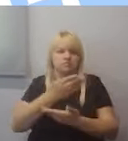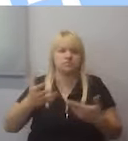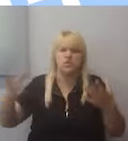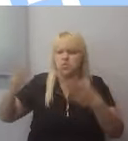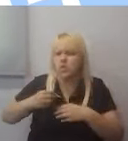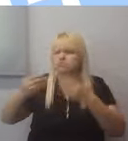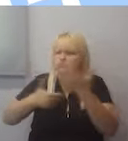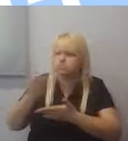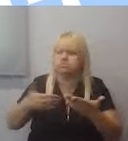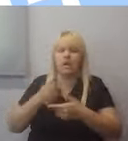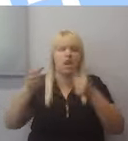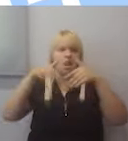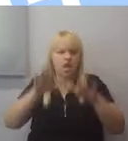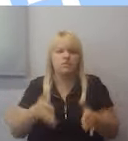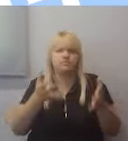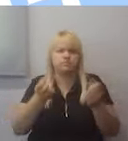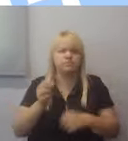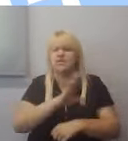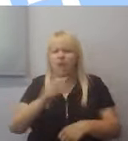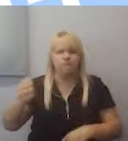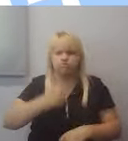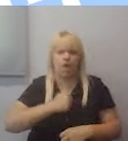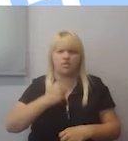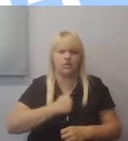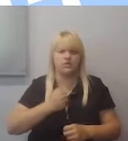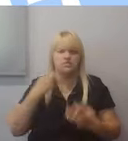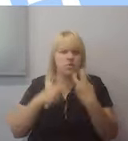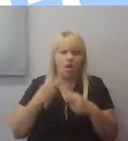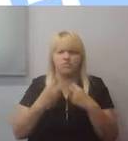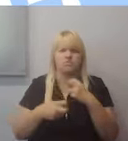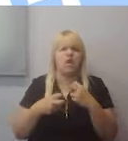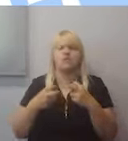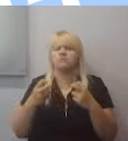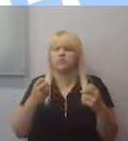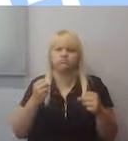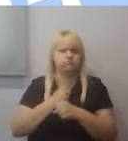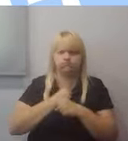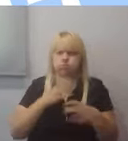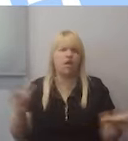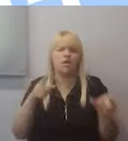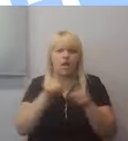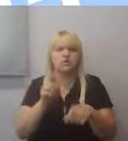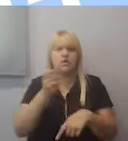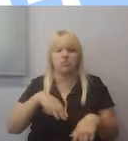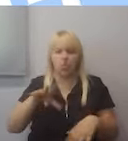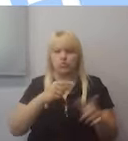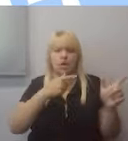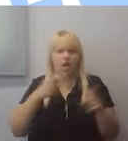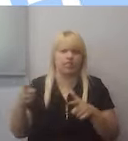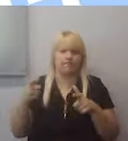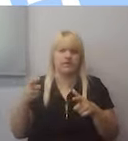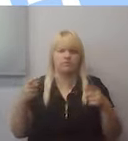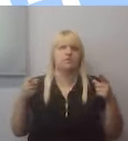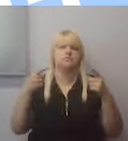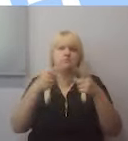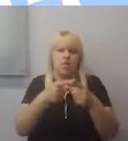pieņemšana nebaidīšanās no izaicinājumiem un es domāju tas arī ir tas mūsu gatavības kods pie kura mums ir